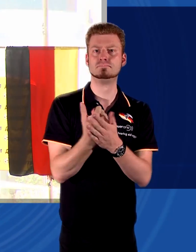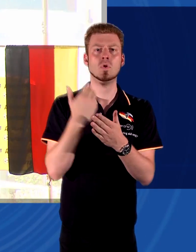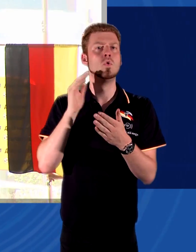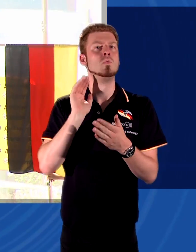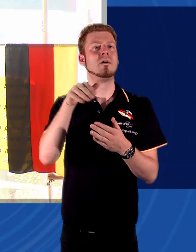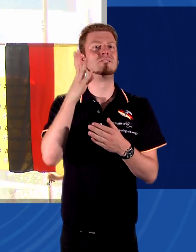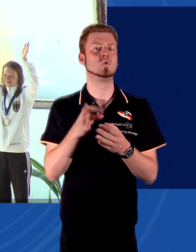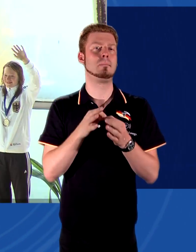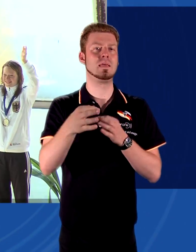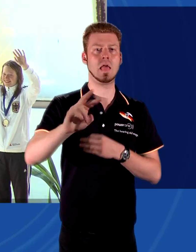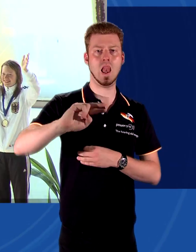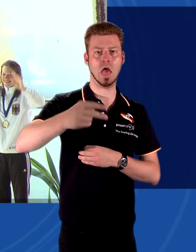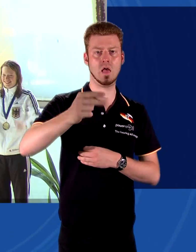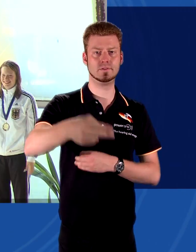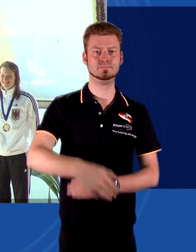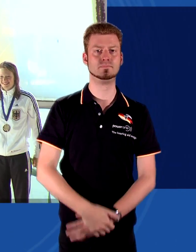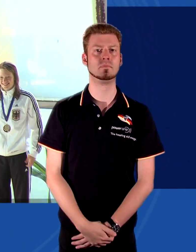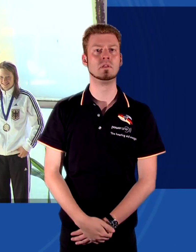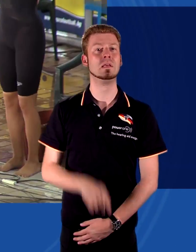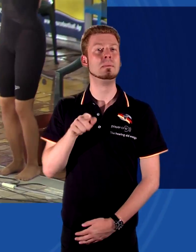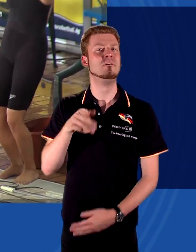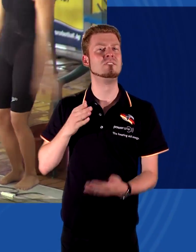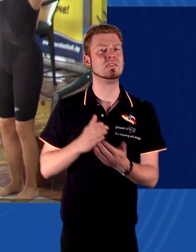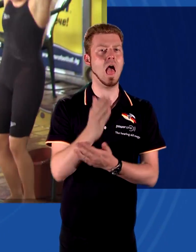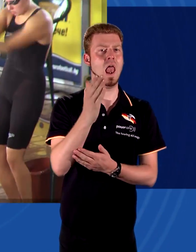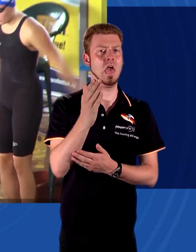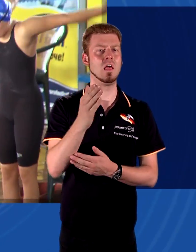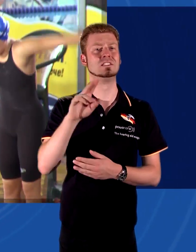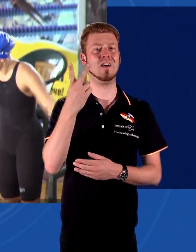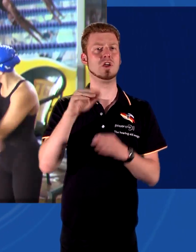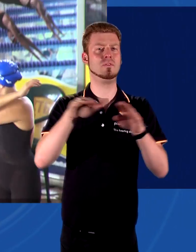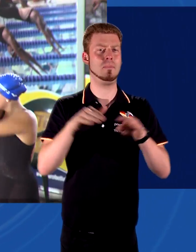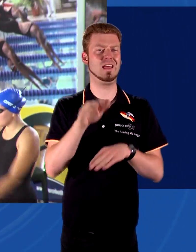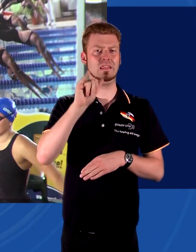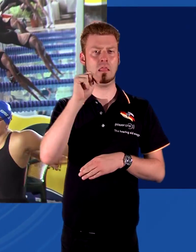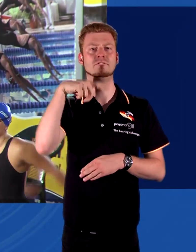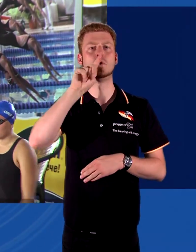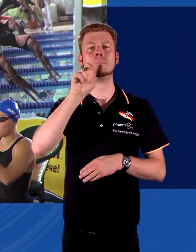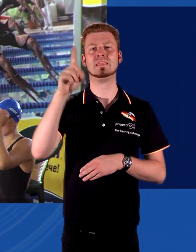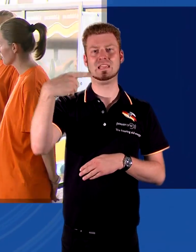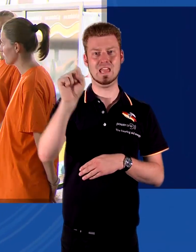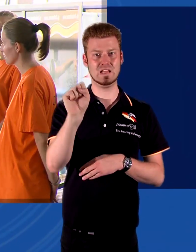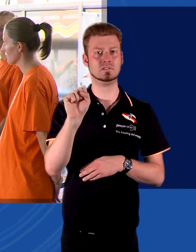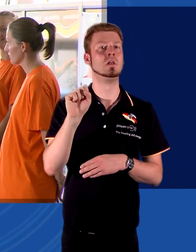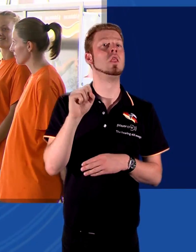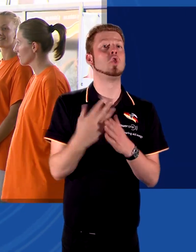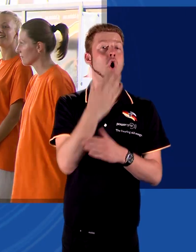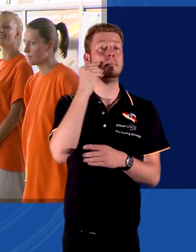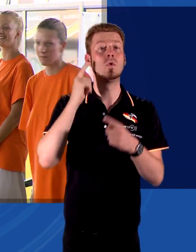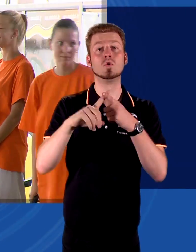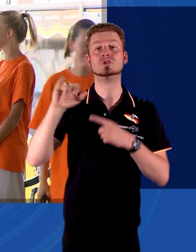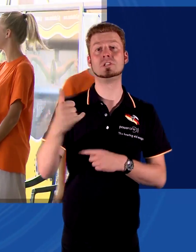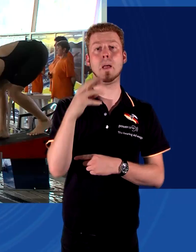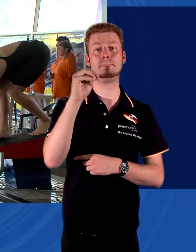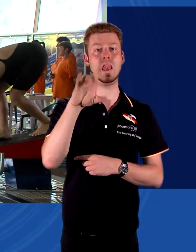dritten Wettkampftag der 22. Sommer Deaflympics. Im Spartak Aquatic Center von Sofia hatte der Deutsche